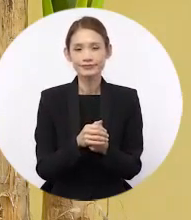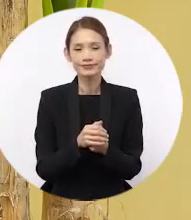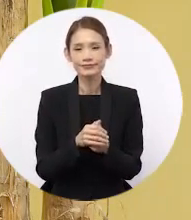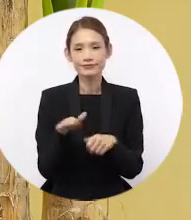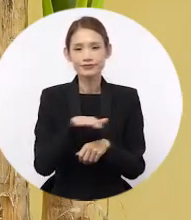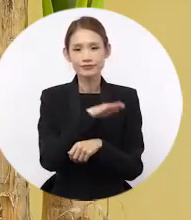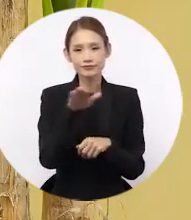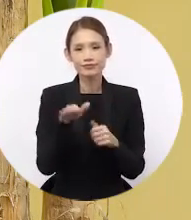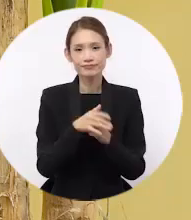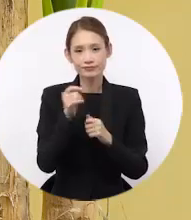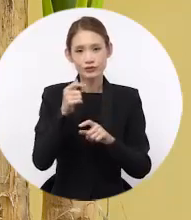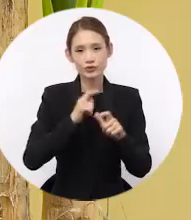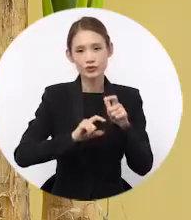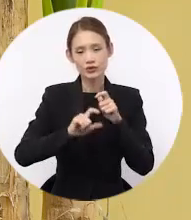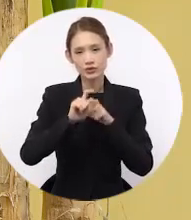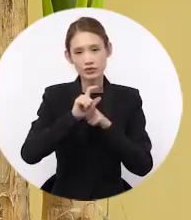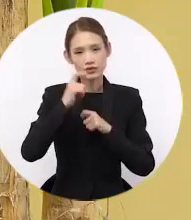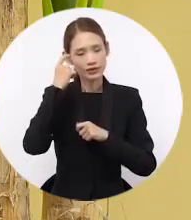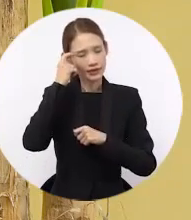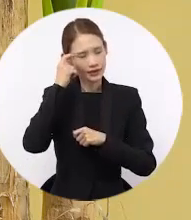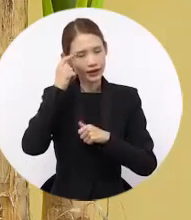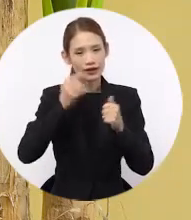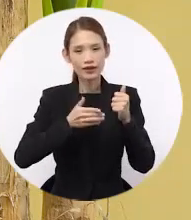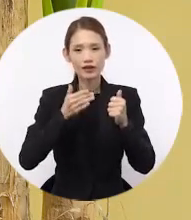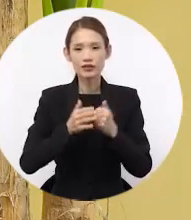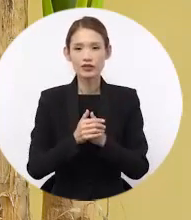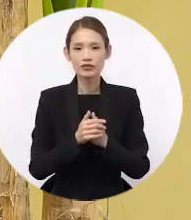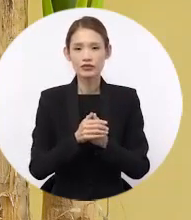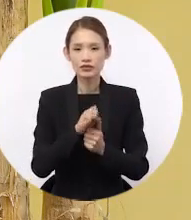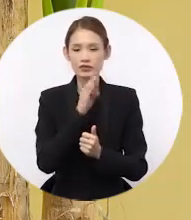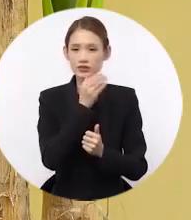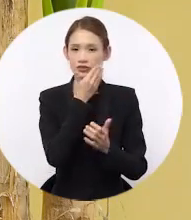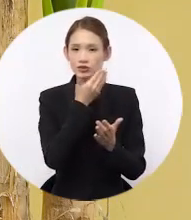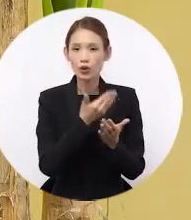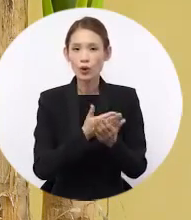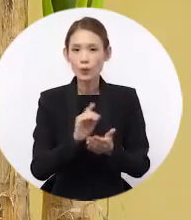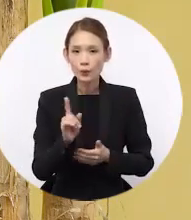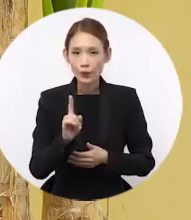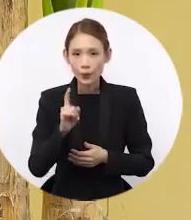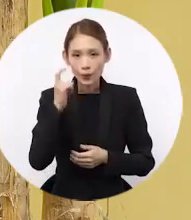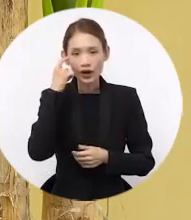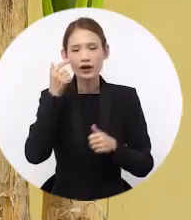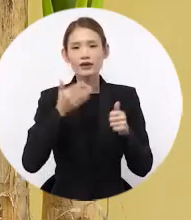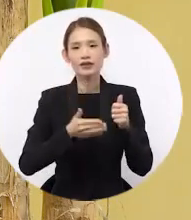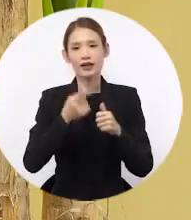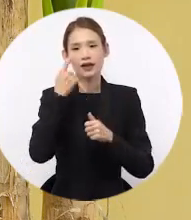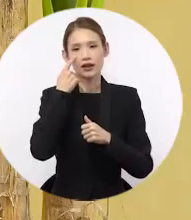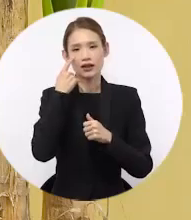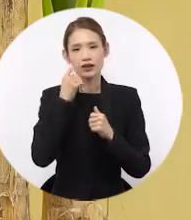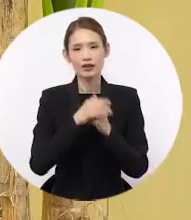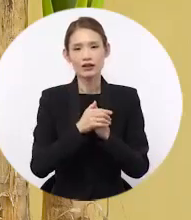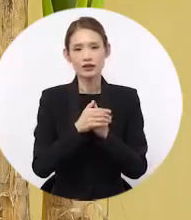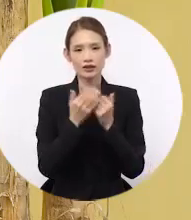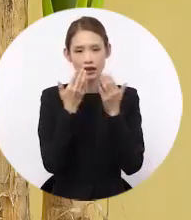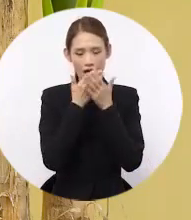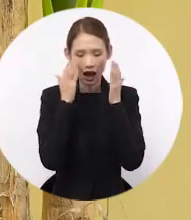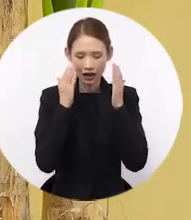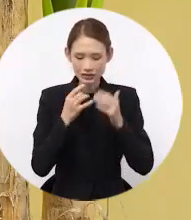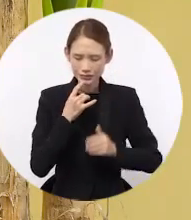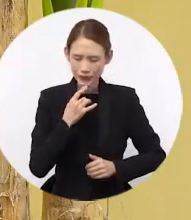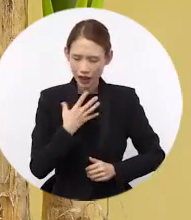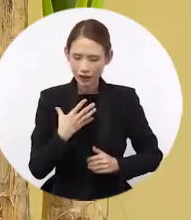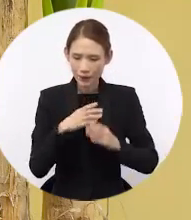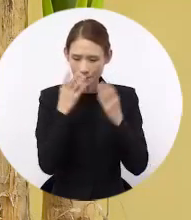생기는 것 같고요. 그런데 우리가 조금만 더 잘 생각을 해보고 진짜 중요한 것이 무엇인가를 생각해봤을 때는